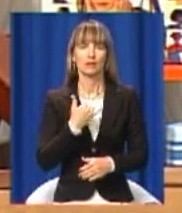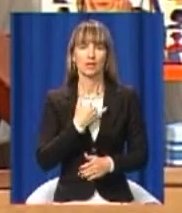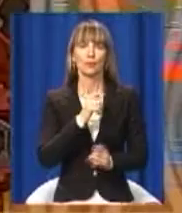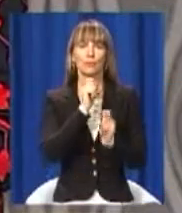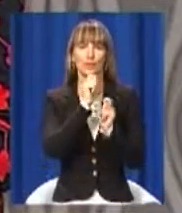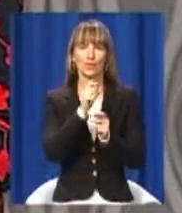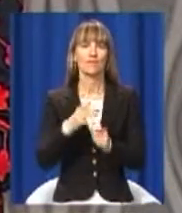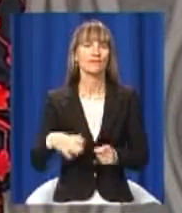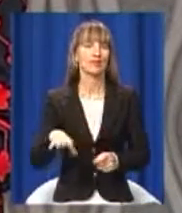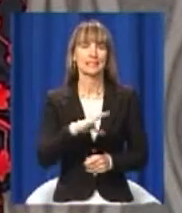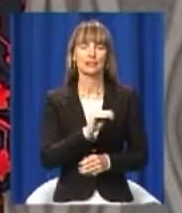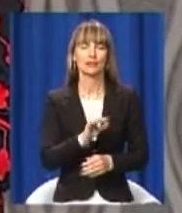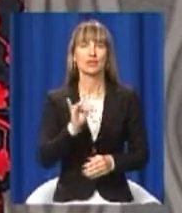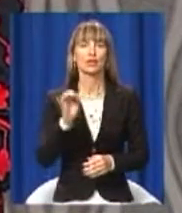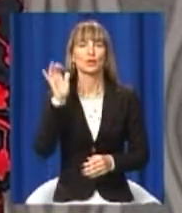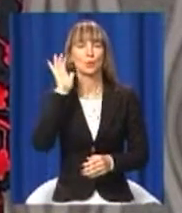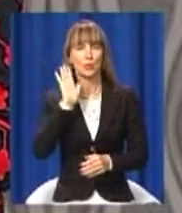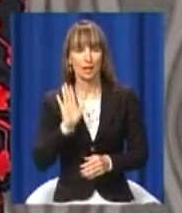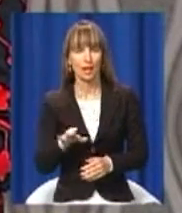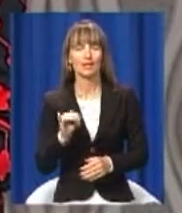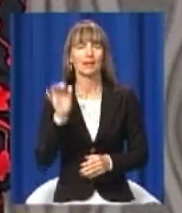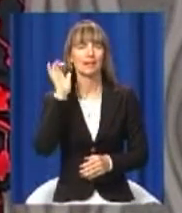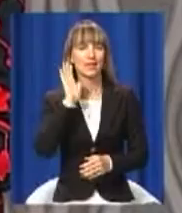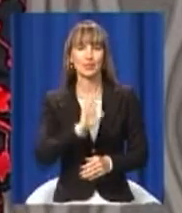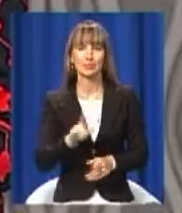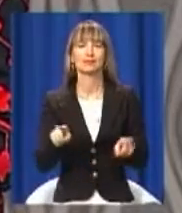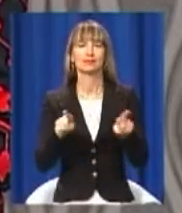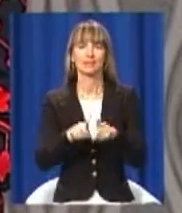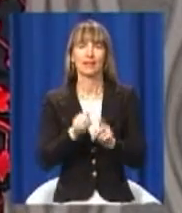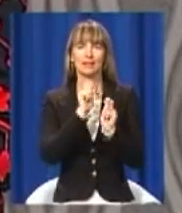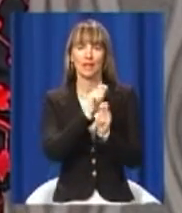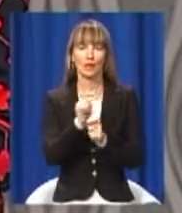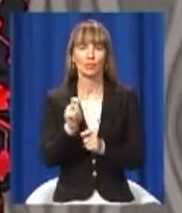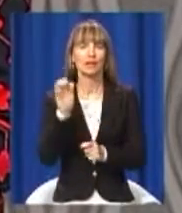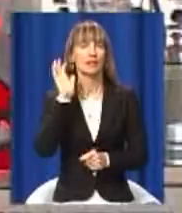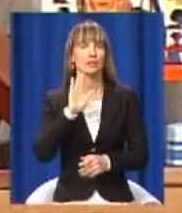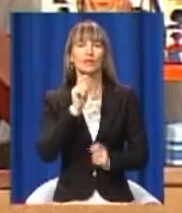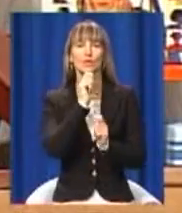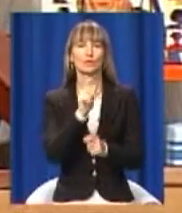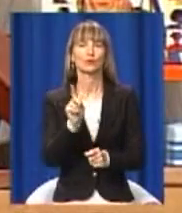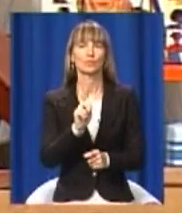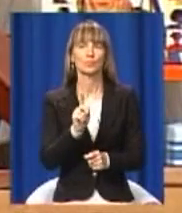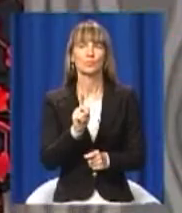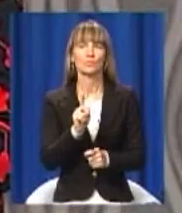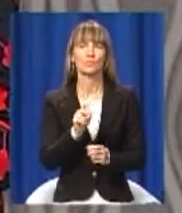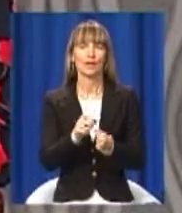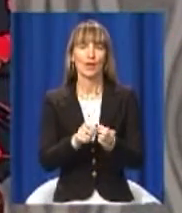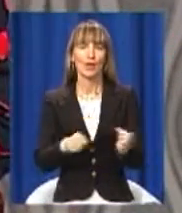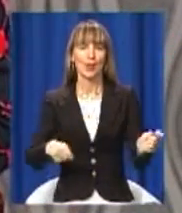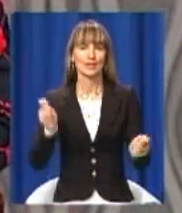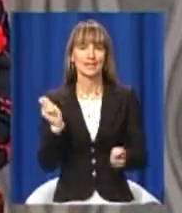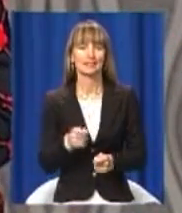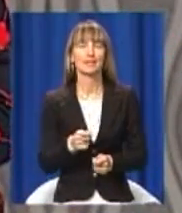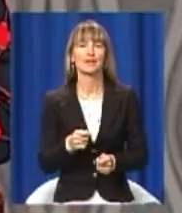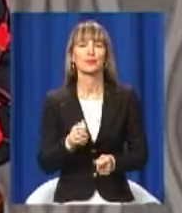дітям. Так, і слухняним, і неслухняним подарунки також даруються. Ну, неслухняним дарується що? Лозинка. Так, різка дарується